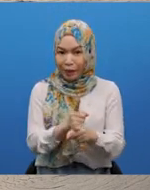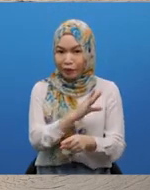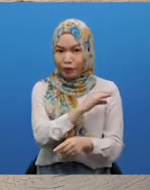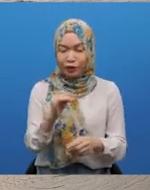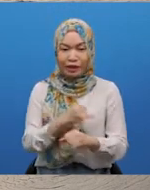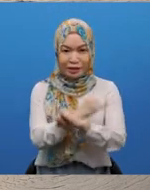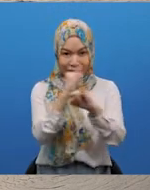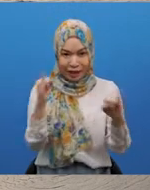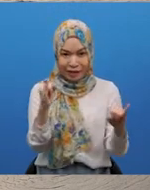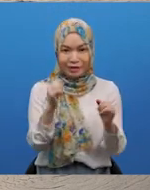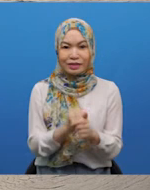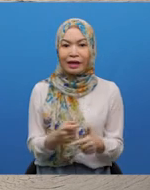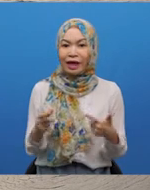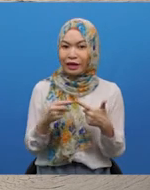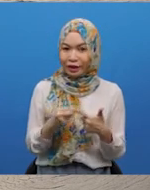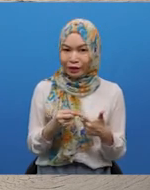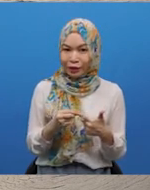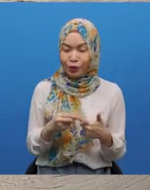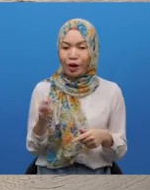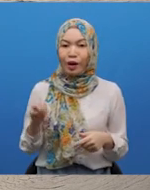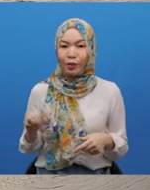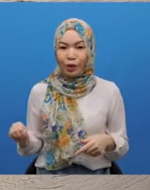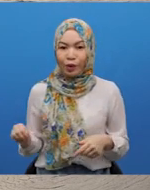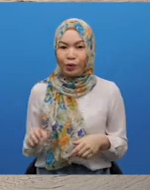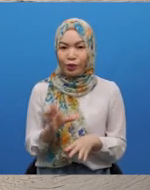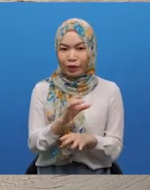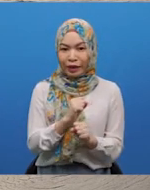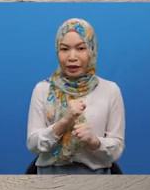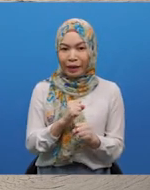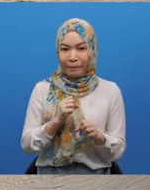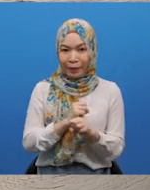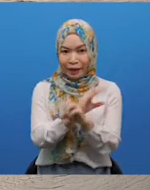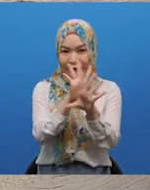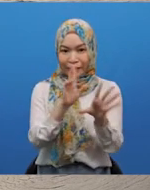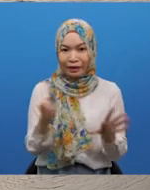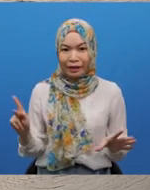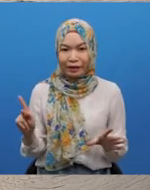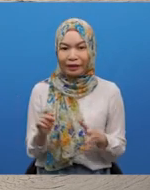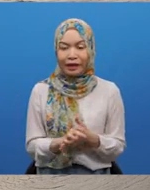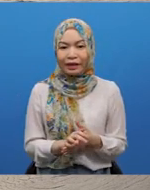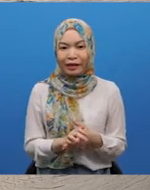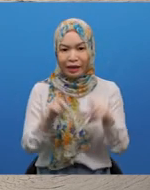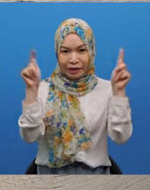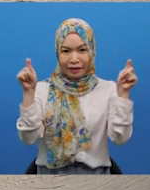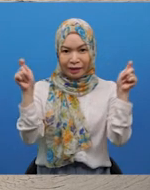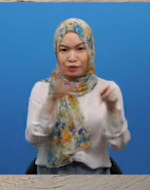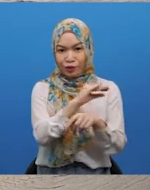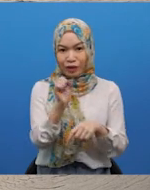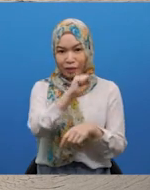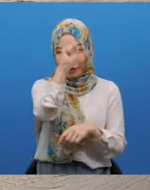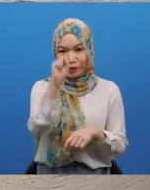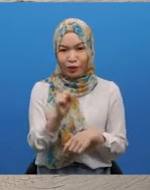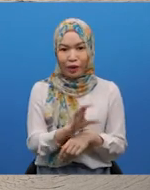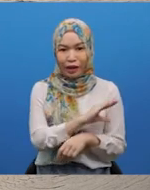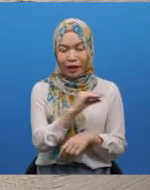jelas. Kedua, murid dapat menerangkan aspek tema, persoalan,